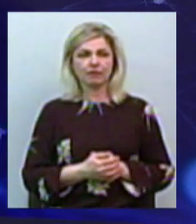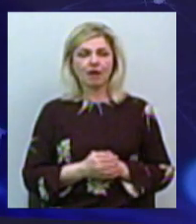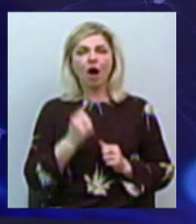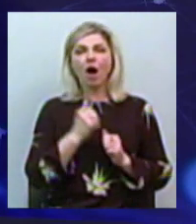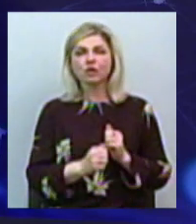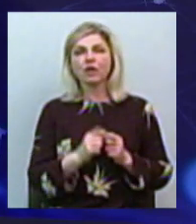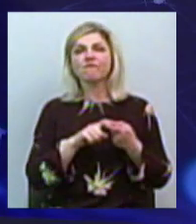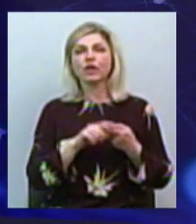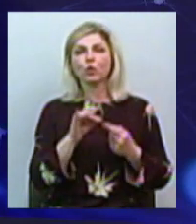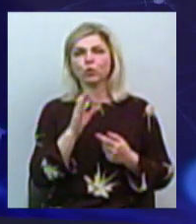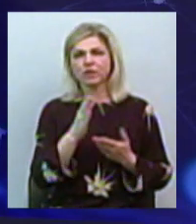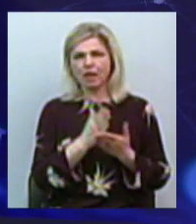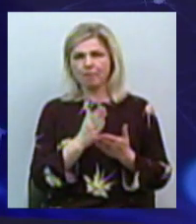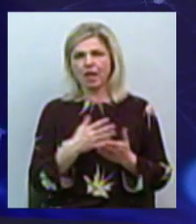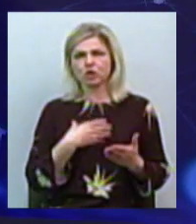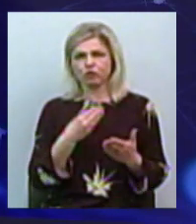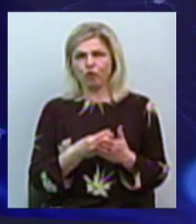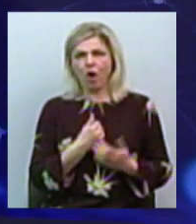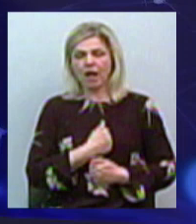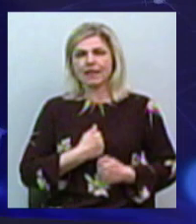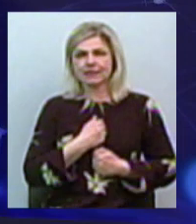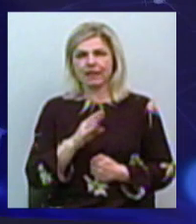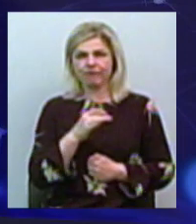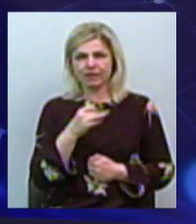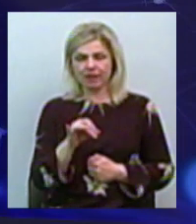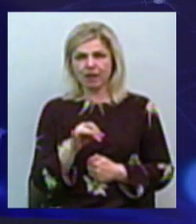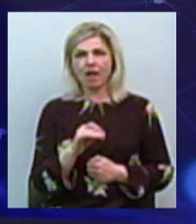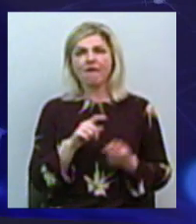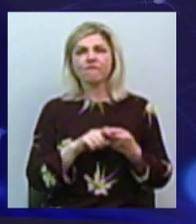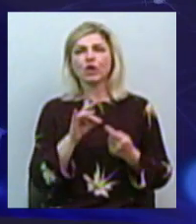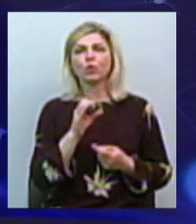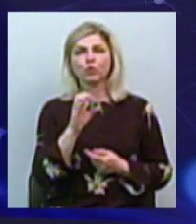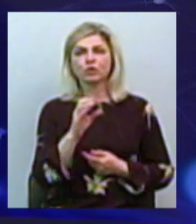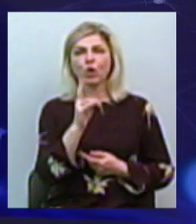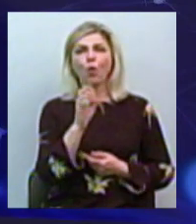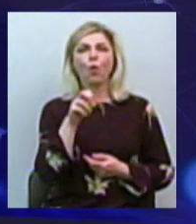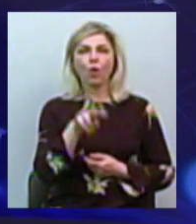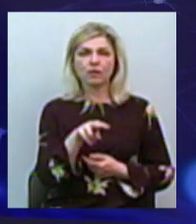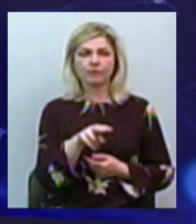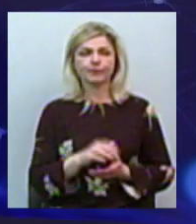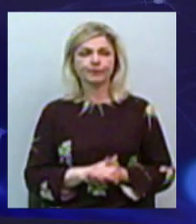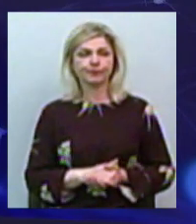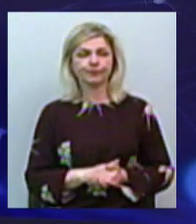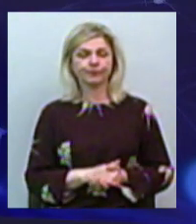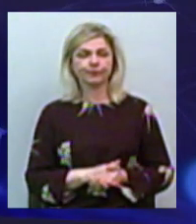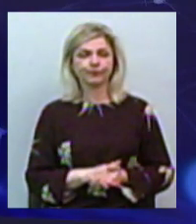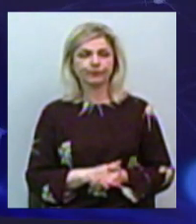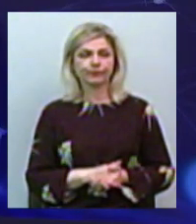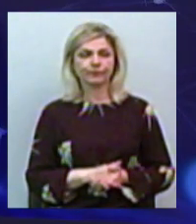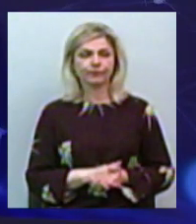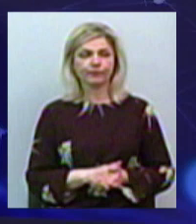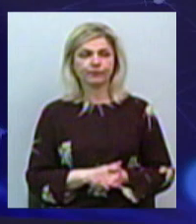вірус має свою агресивність. Наприклад, вірус кору, який на сьогоднішній день, ми знаємо, що дитяча інфекція,